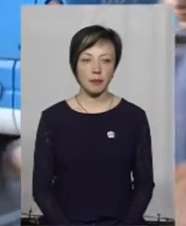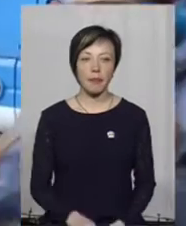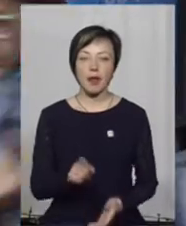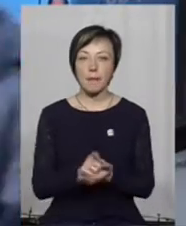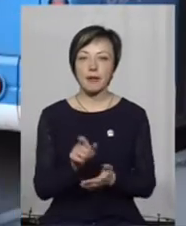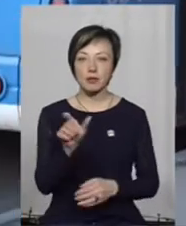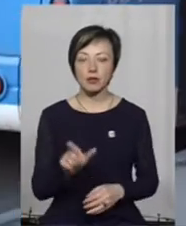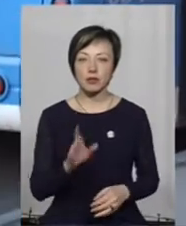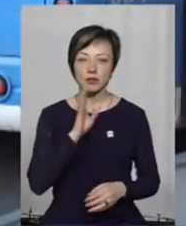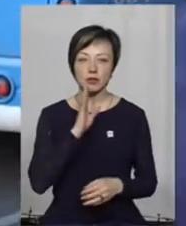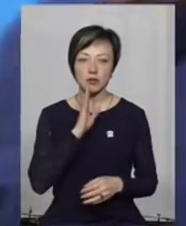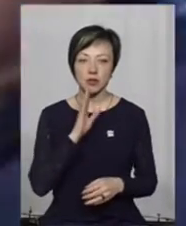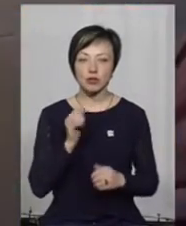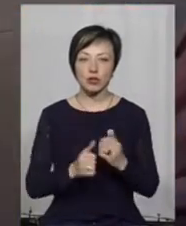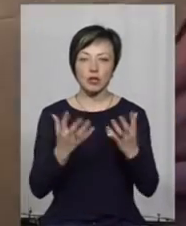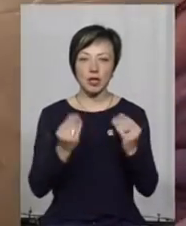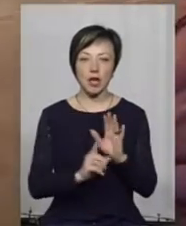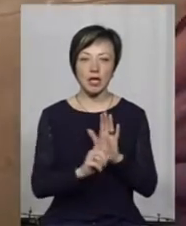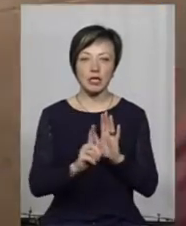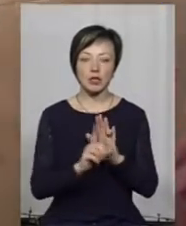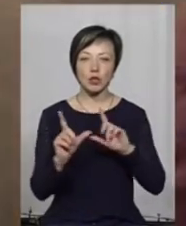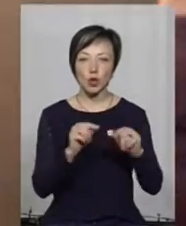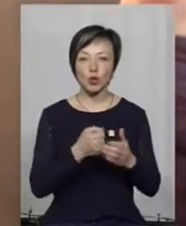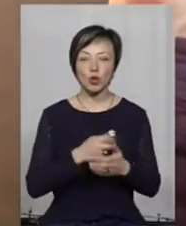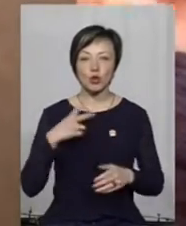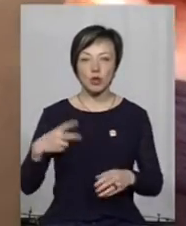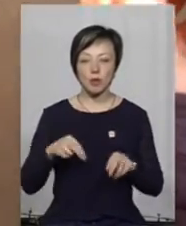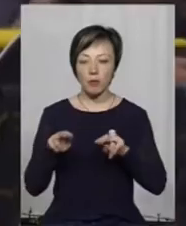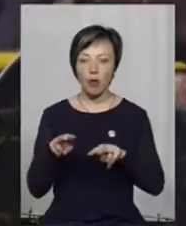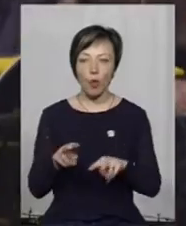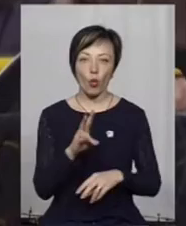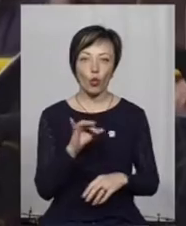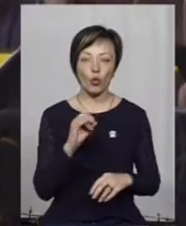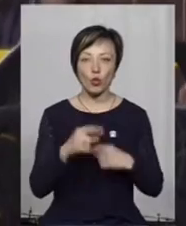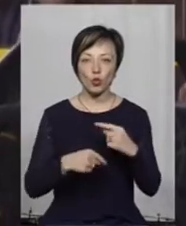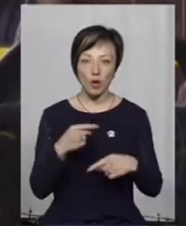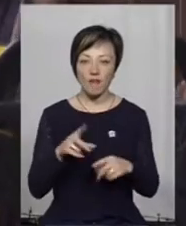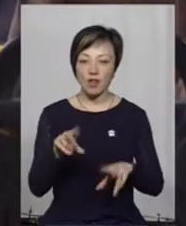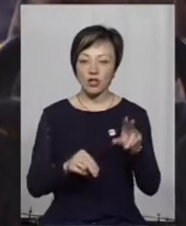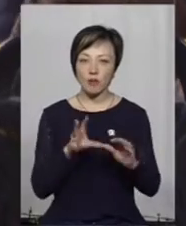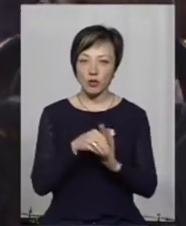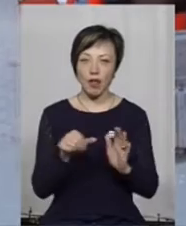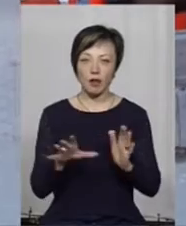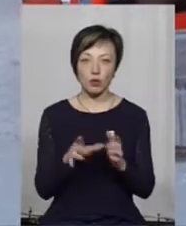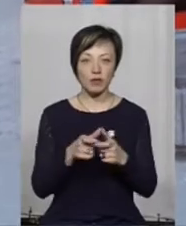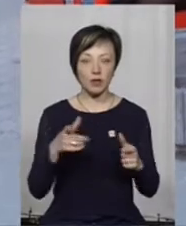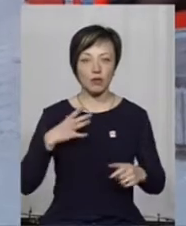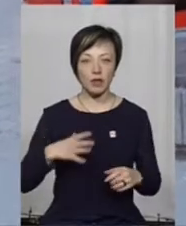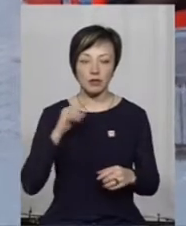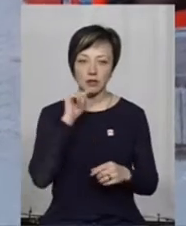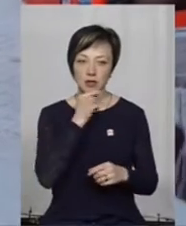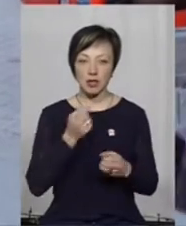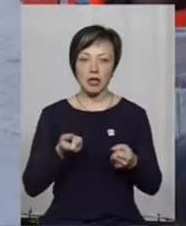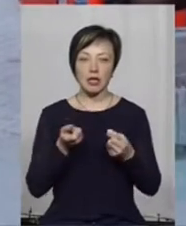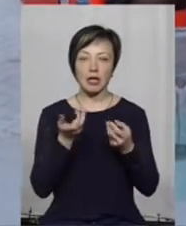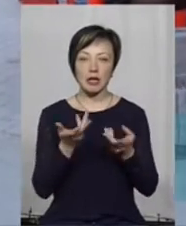Пенсіонерка Валентина Михайлівна щодня їздить до доньки, аби посидіти з онукою. Вважає, що через впровадження електронного квитка доведеться заощаджувати